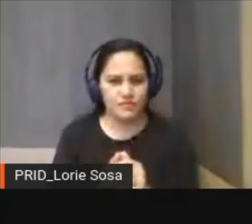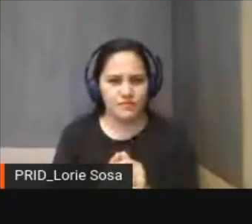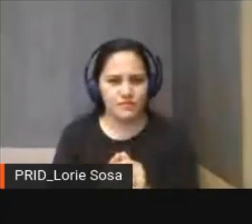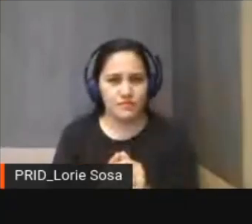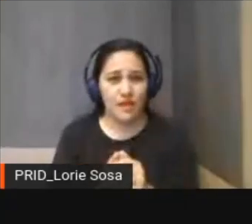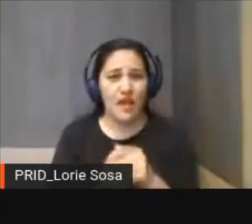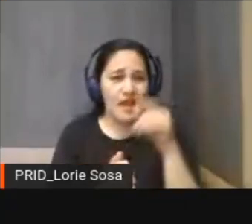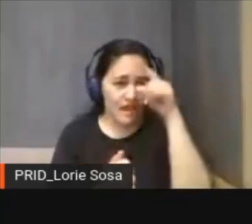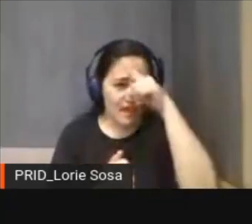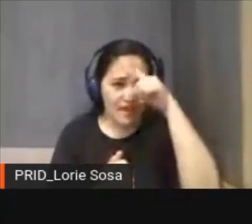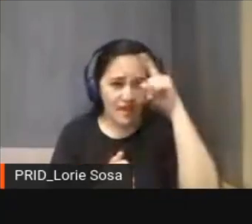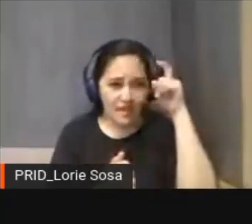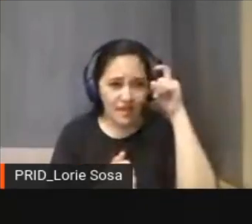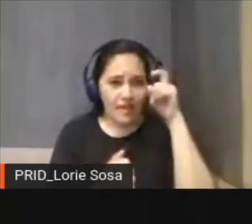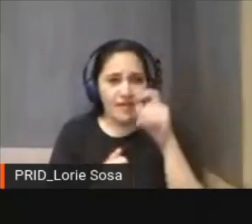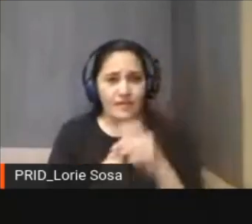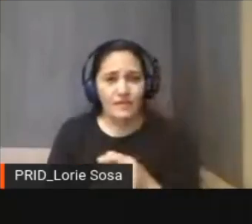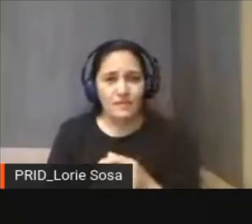ating